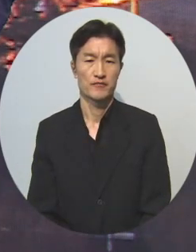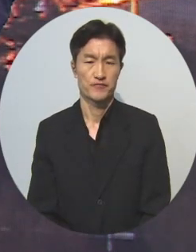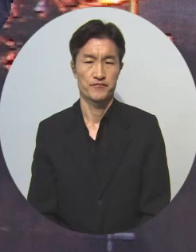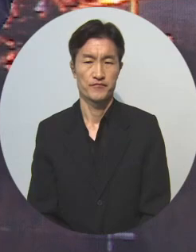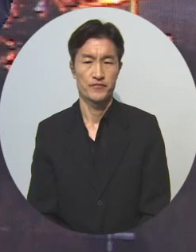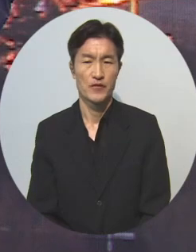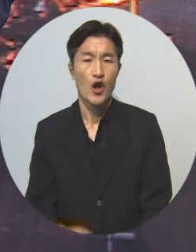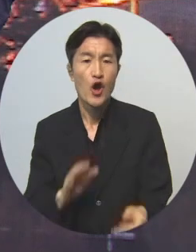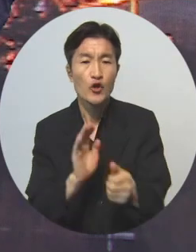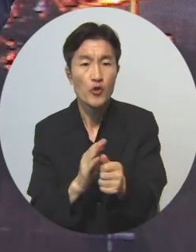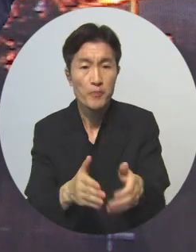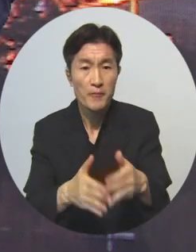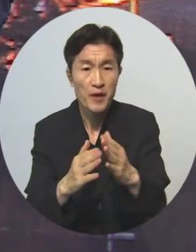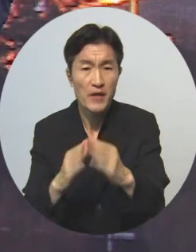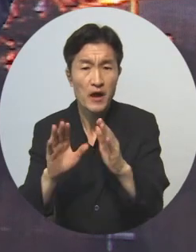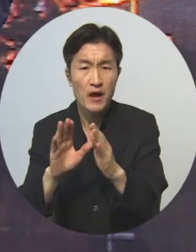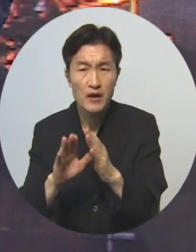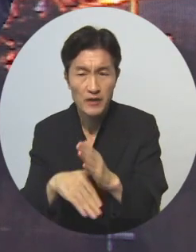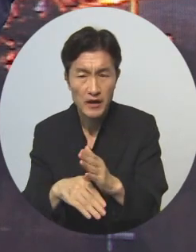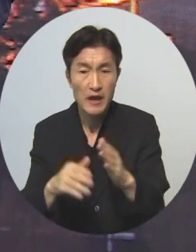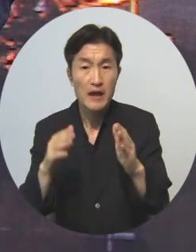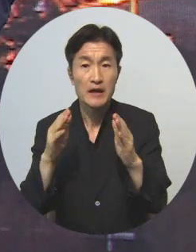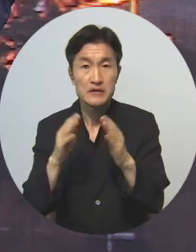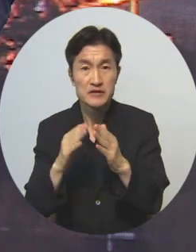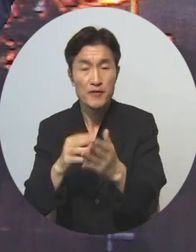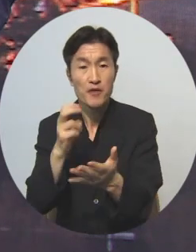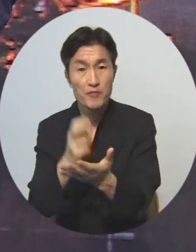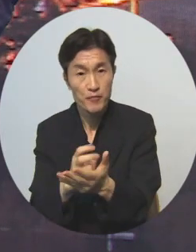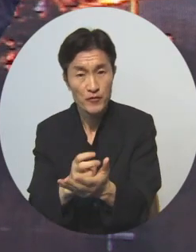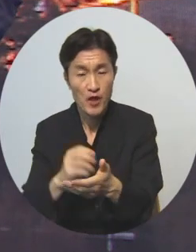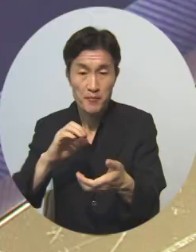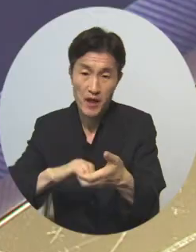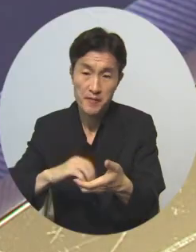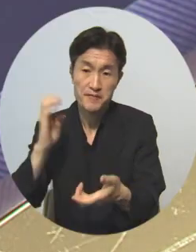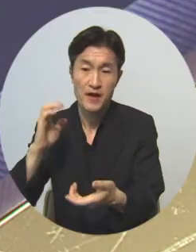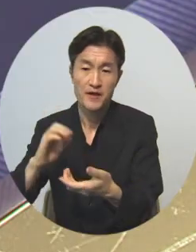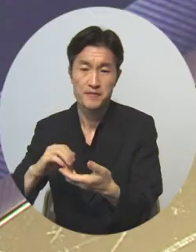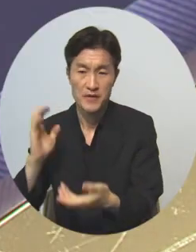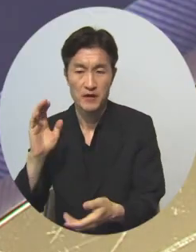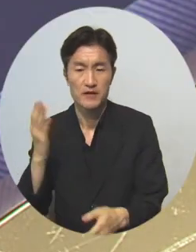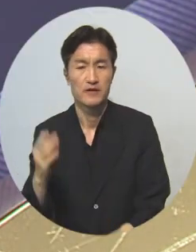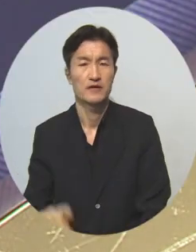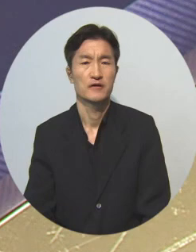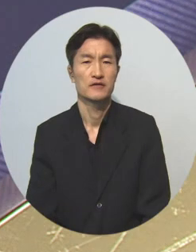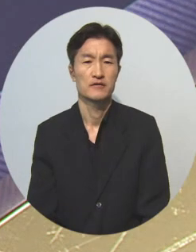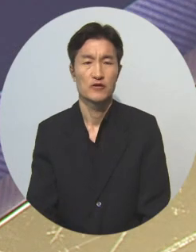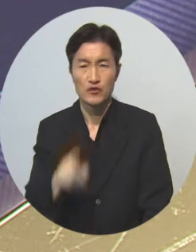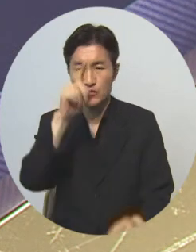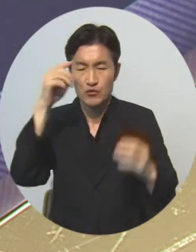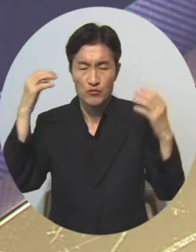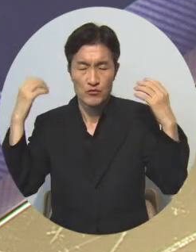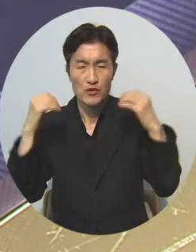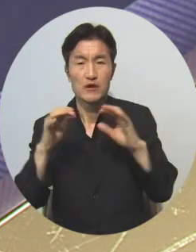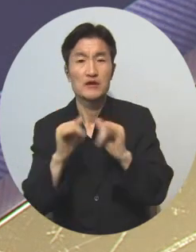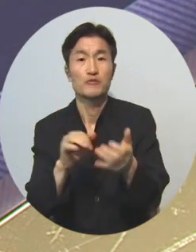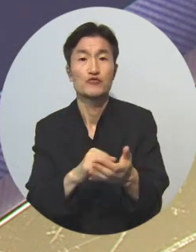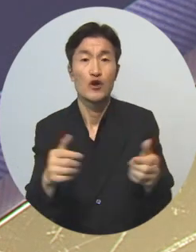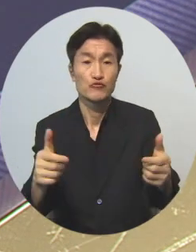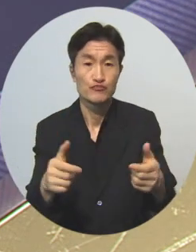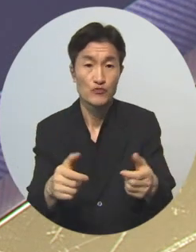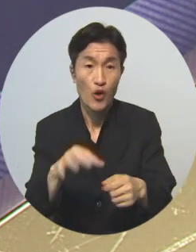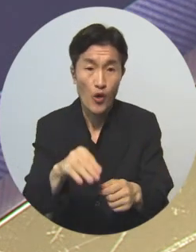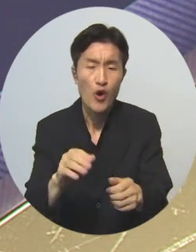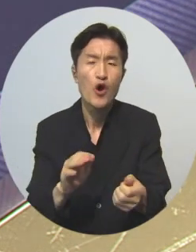땐 용적률과 건폐율 규제도 완화됩니다 정부는 인구 감소지역 지원